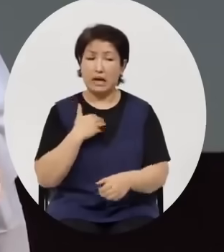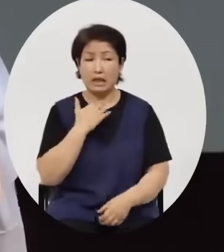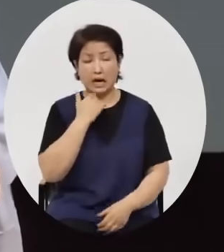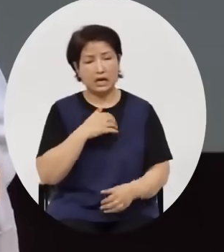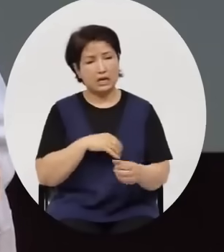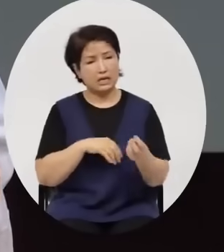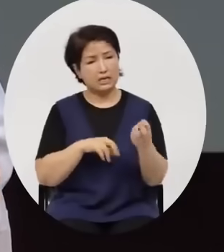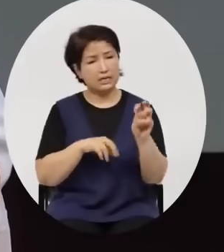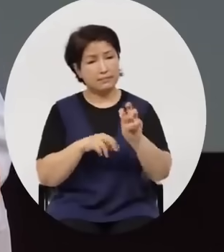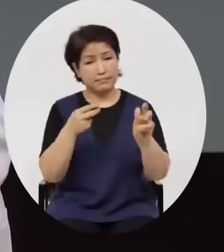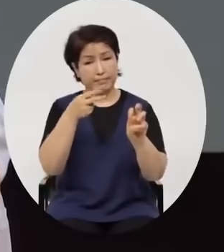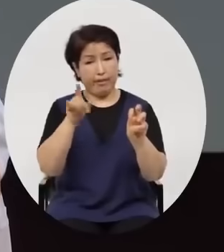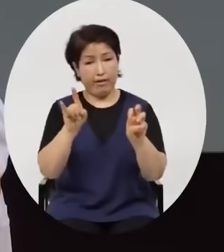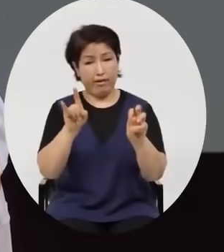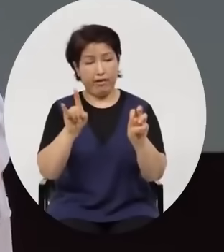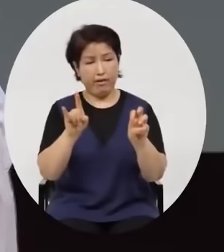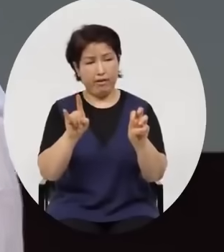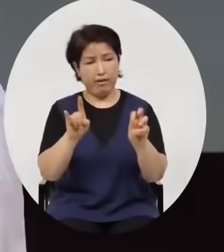30대 후반에,